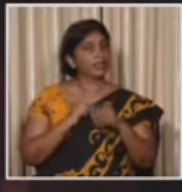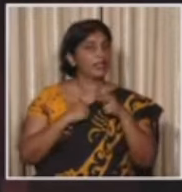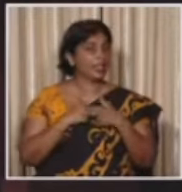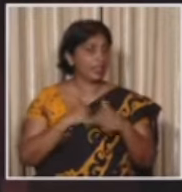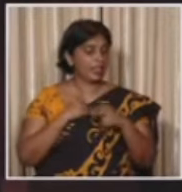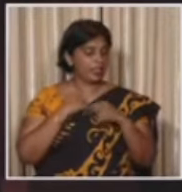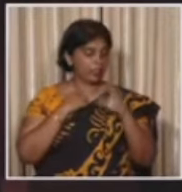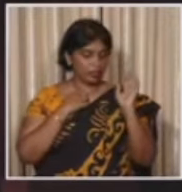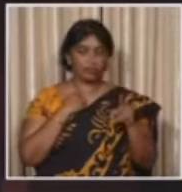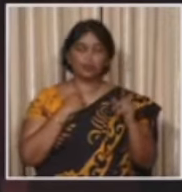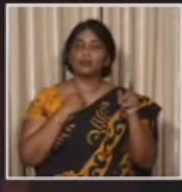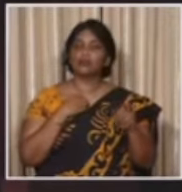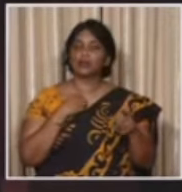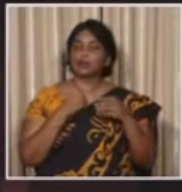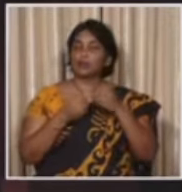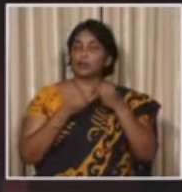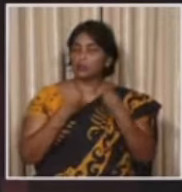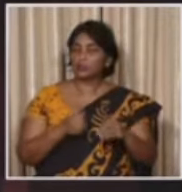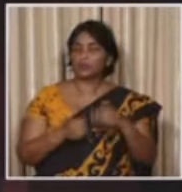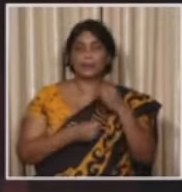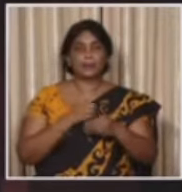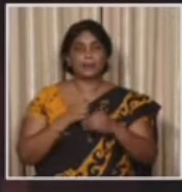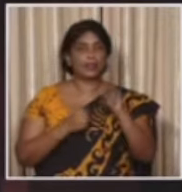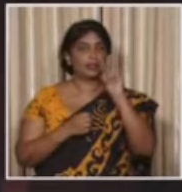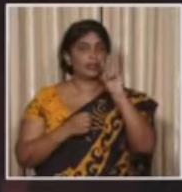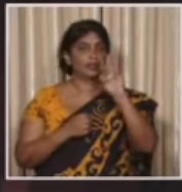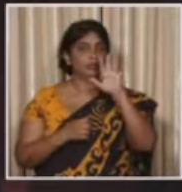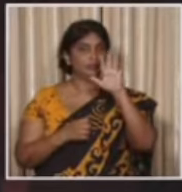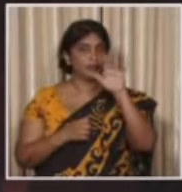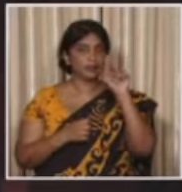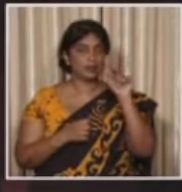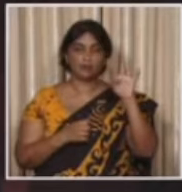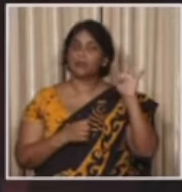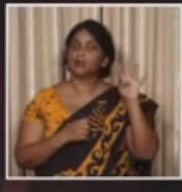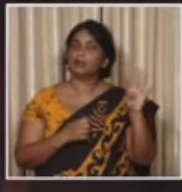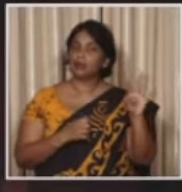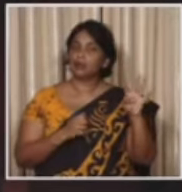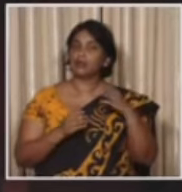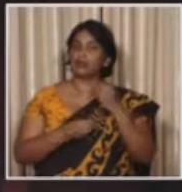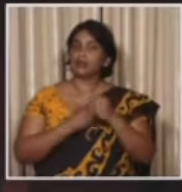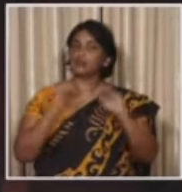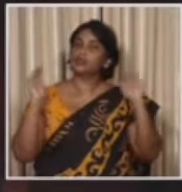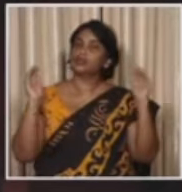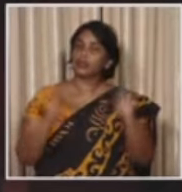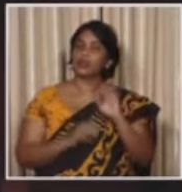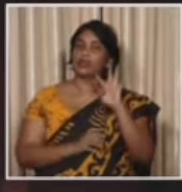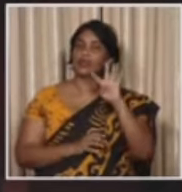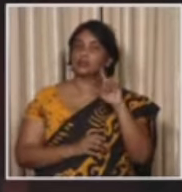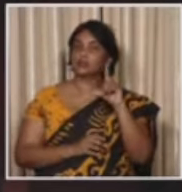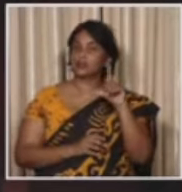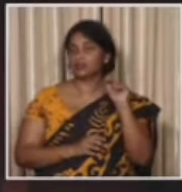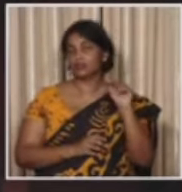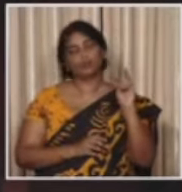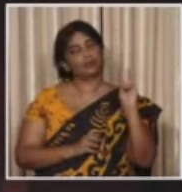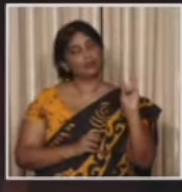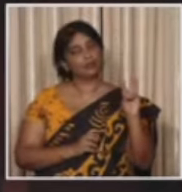නිසා ශුද්‍ර ව්‍යාපාර 39.4%, කුඩා ව්‍යාපාර 47.3%,